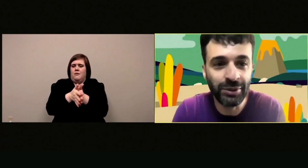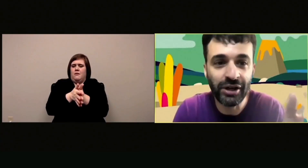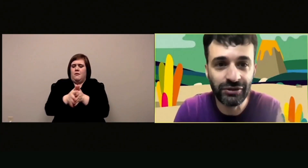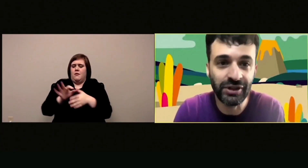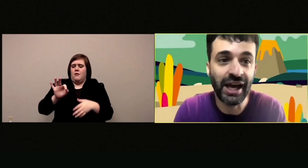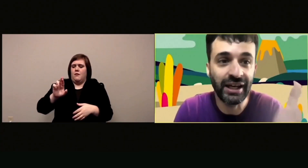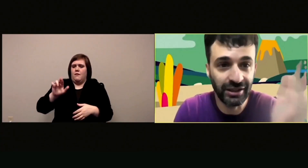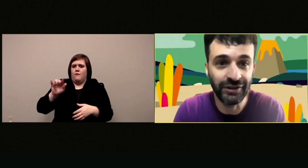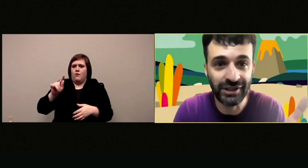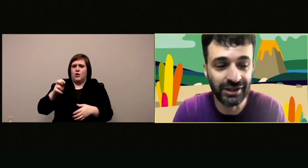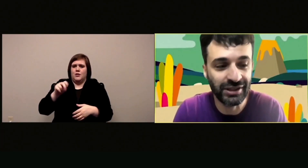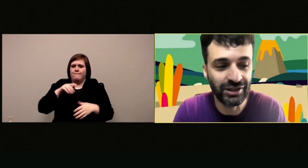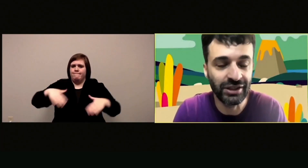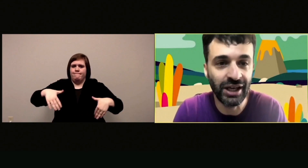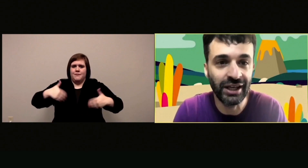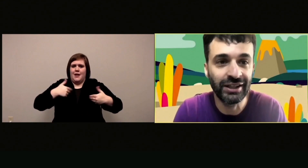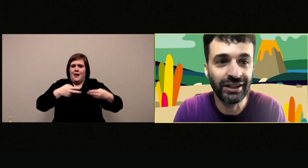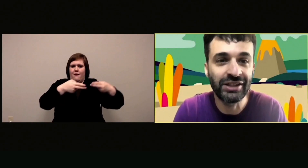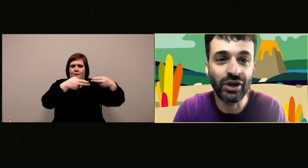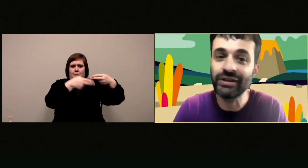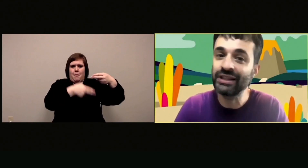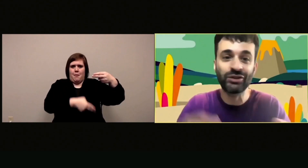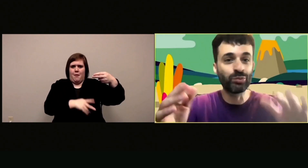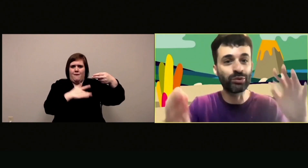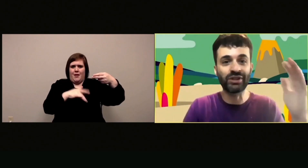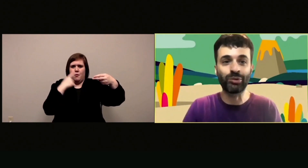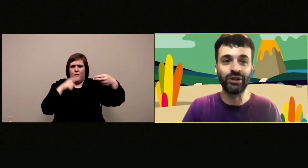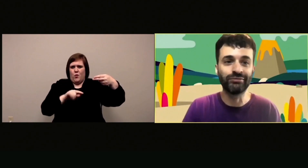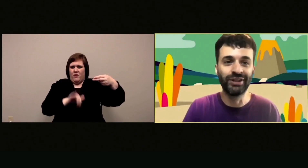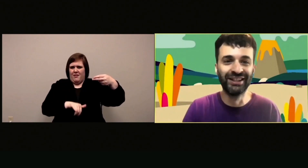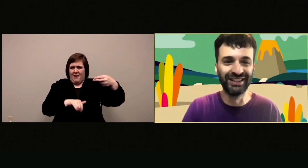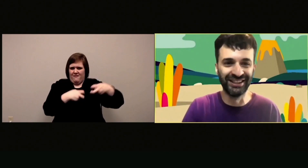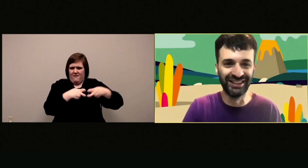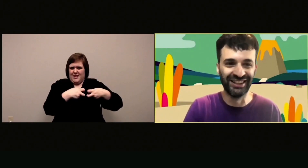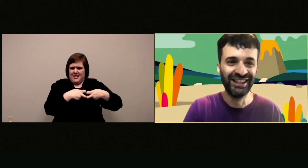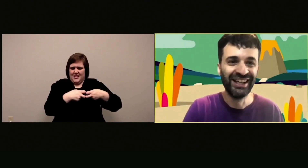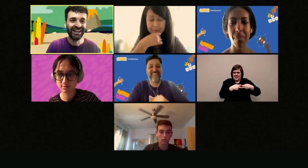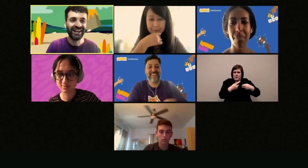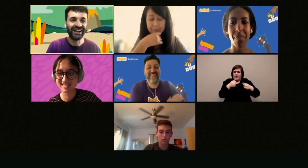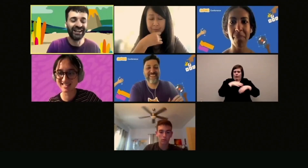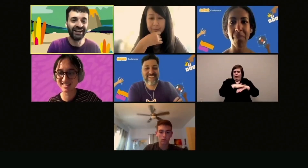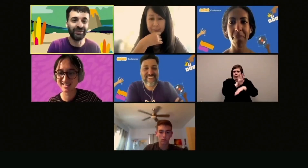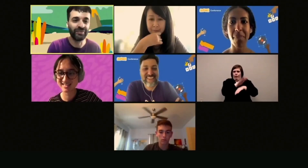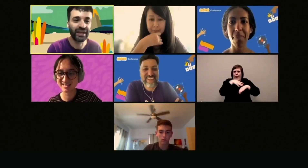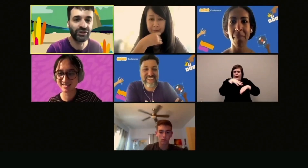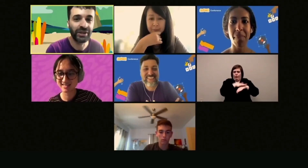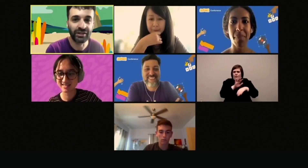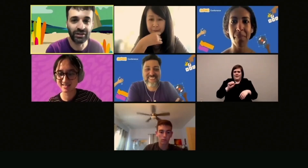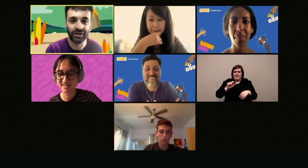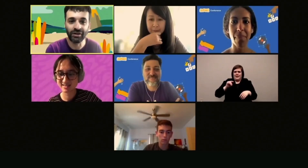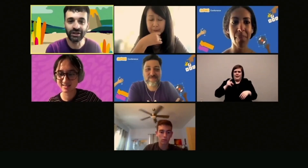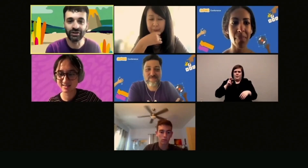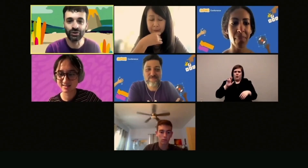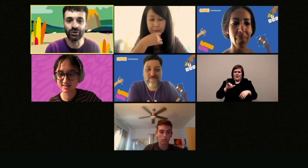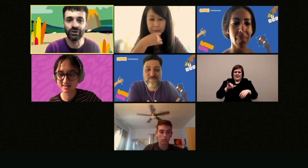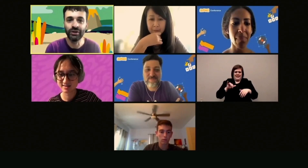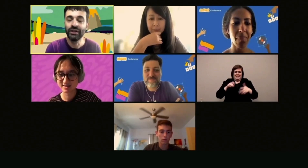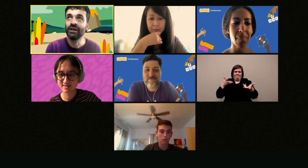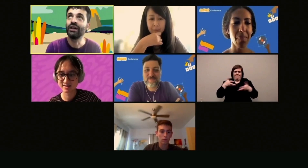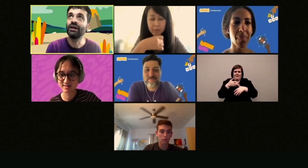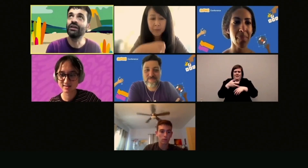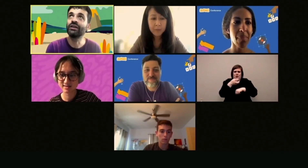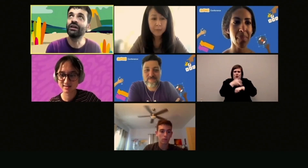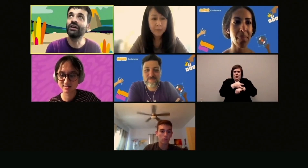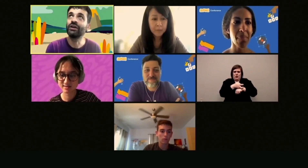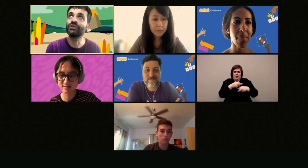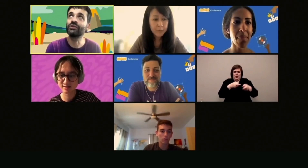le piattaforme in scratch dipende da poter controllare la frizione e io non ho blocchi per questo nella mia